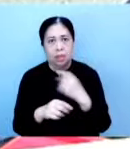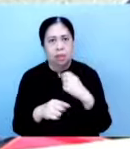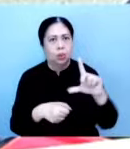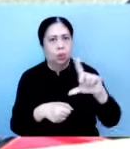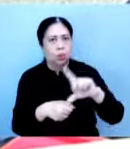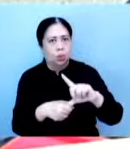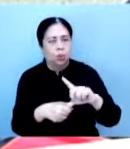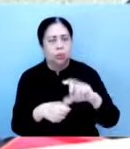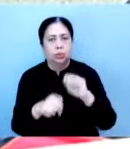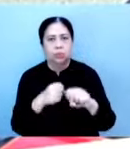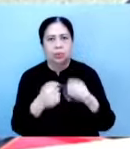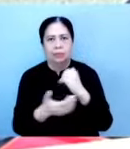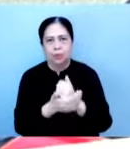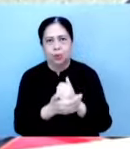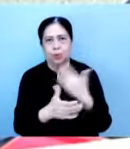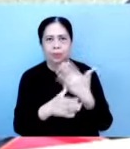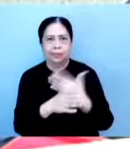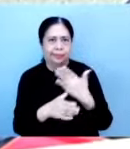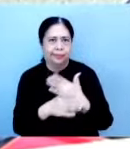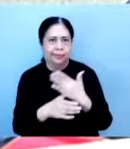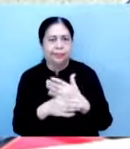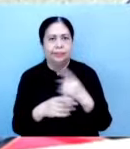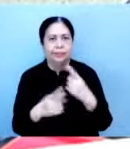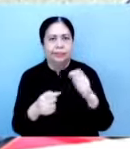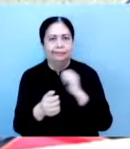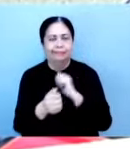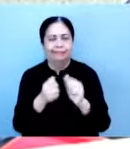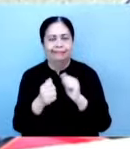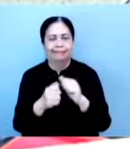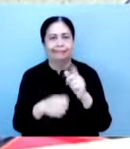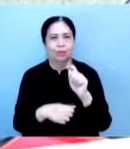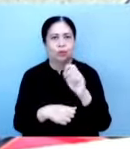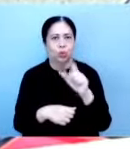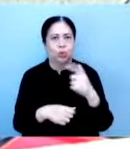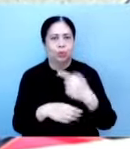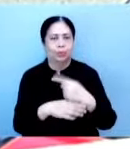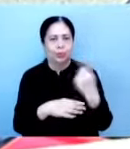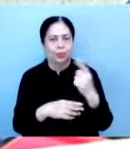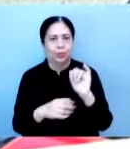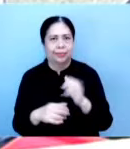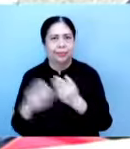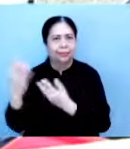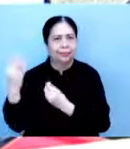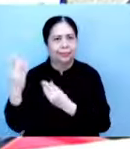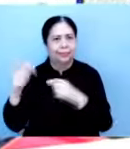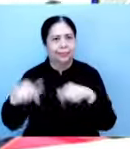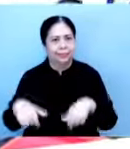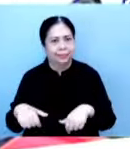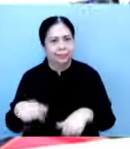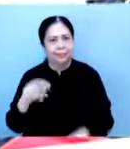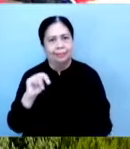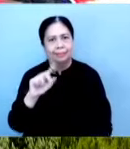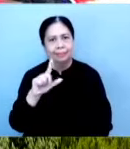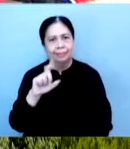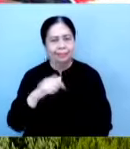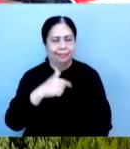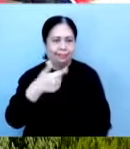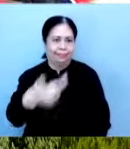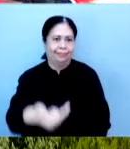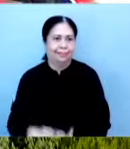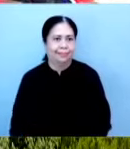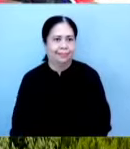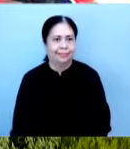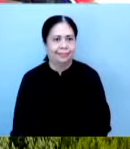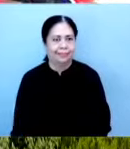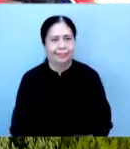para iwas or hassle free kapag dadaan na sa mga tol Booth yan muna ang latest mula dito sa NLEX balik sa inyo